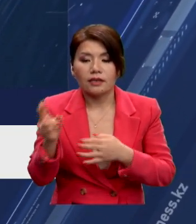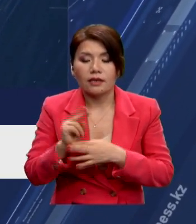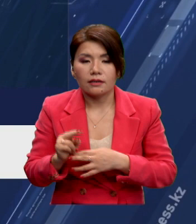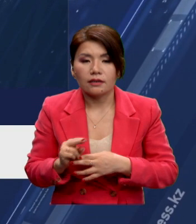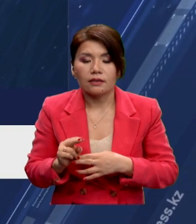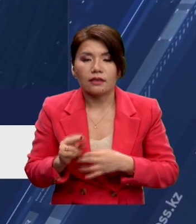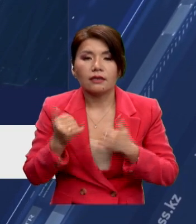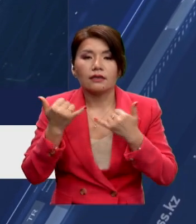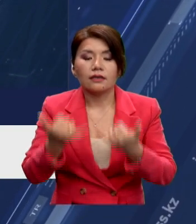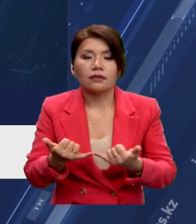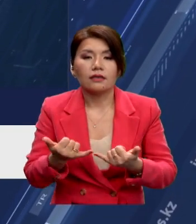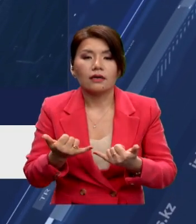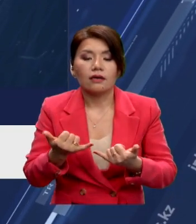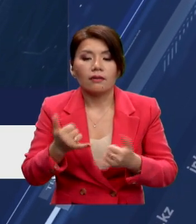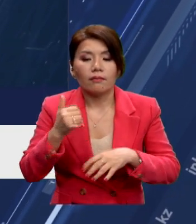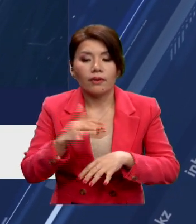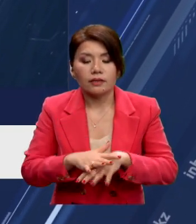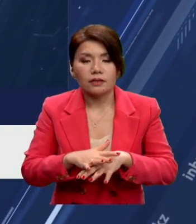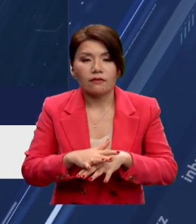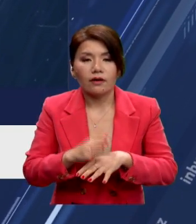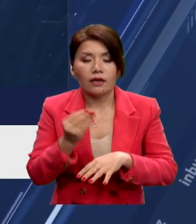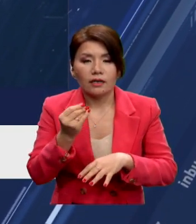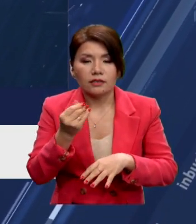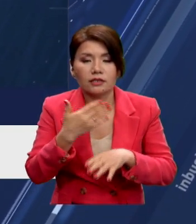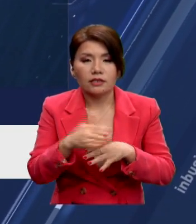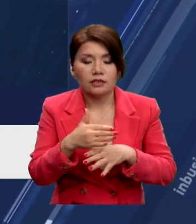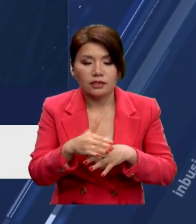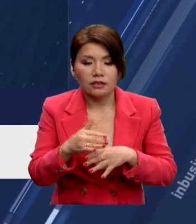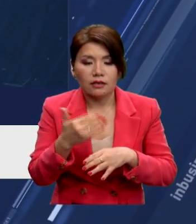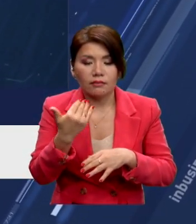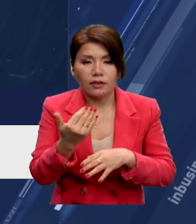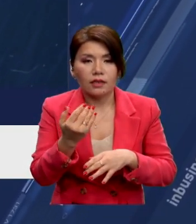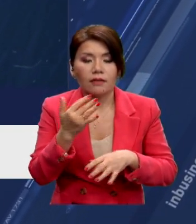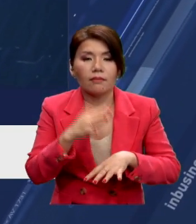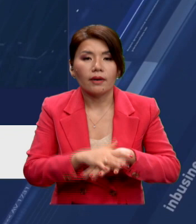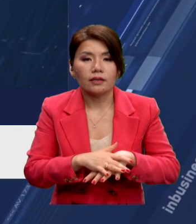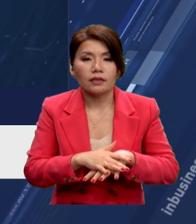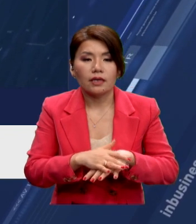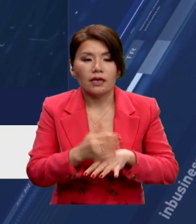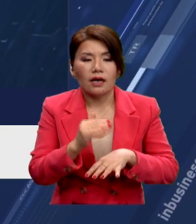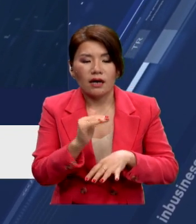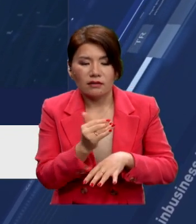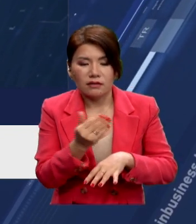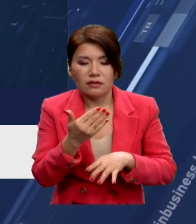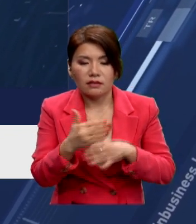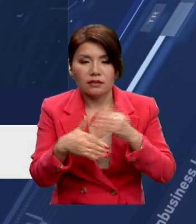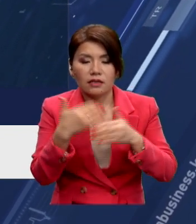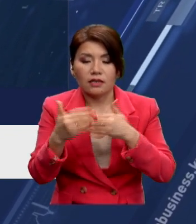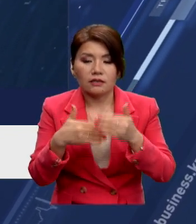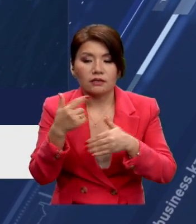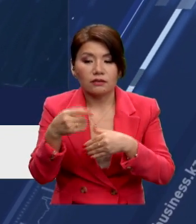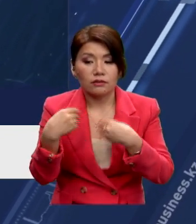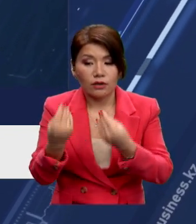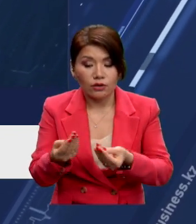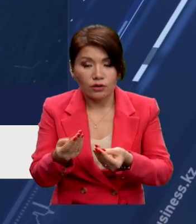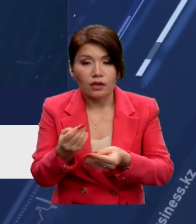В электроэнергетику нельзя развивать за счет банковского коммерческого кредита, потому что если банк дает коммерческий кредит на развитие электроэнергетики,